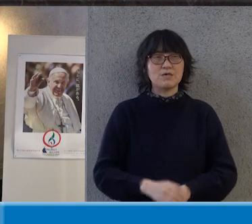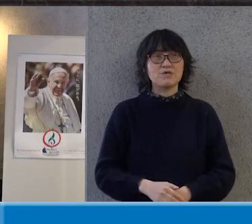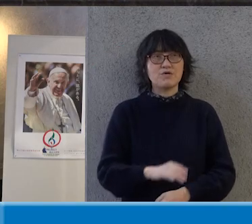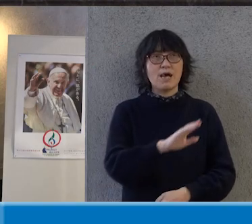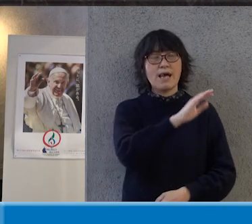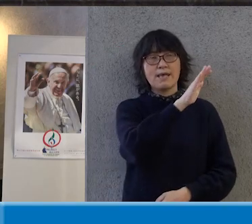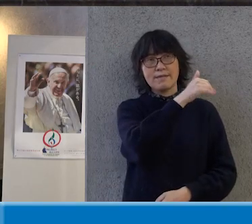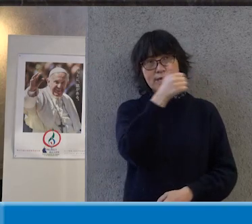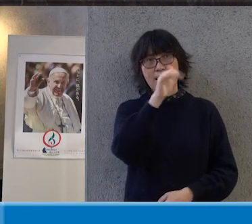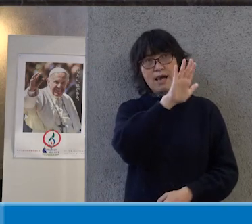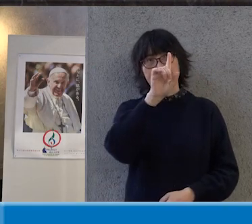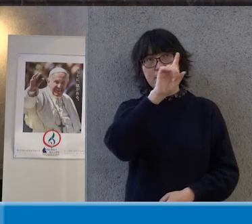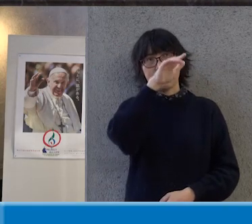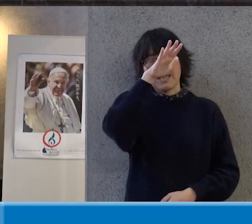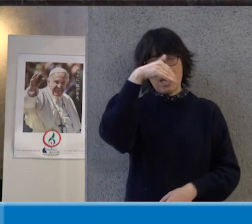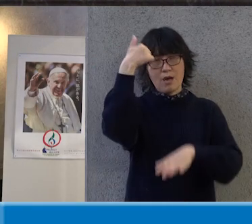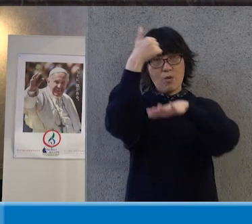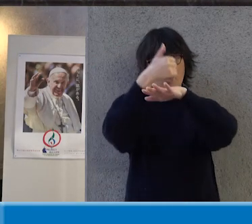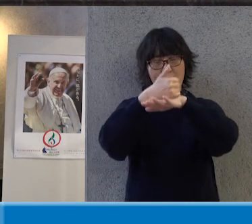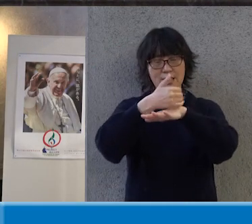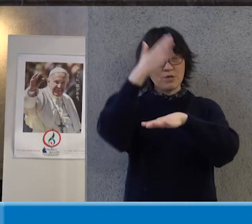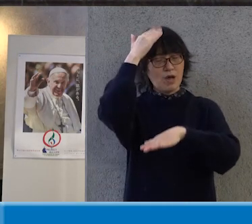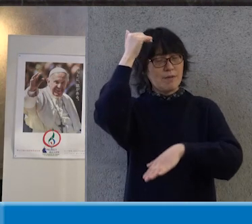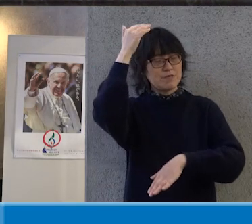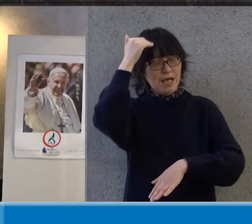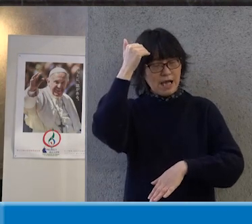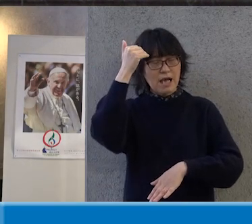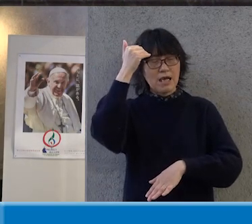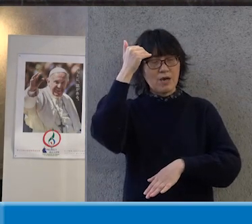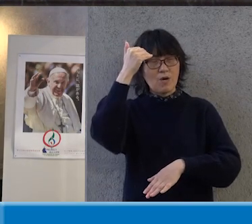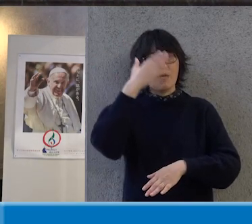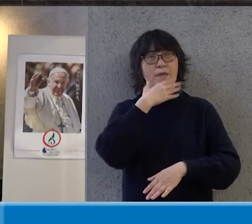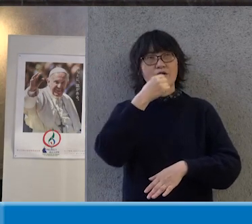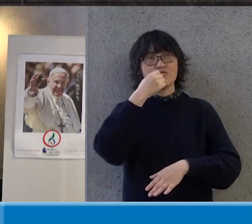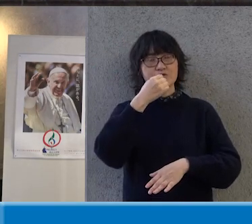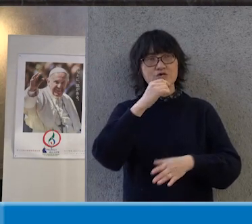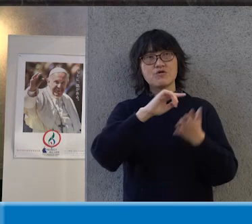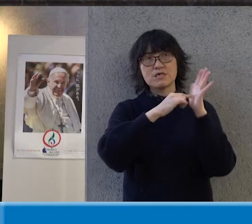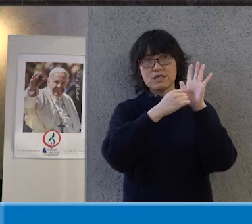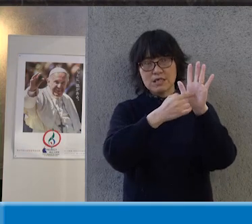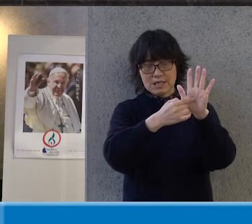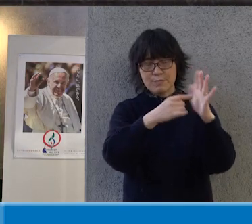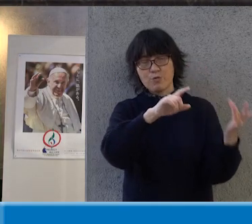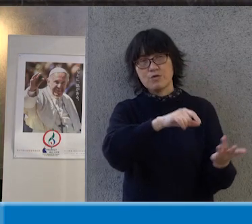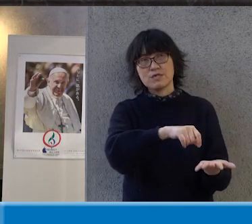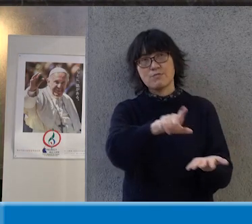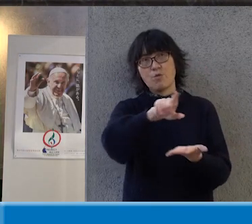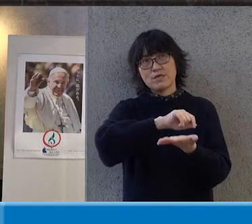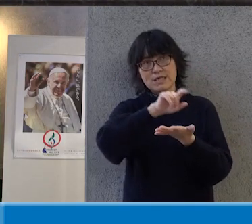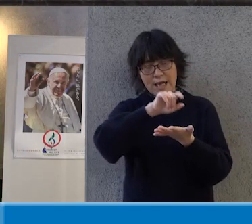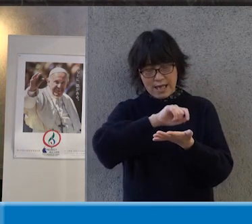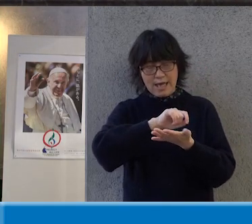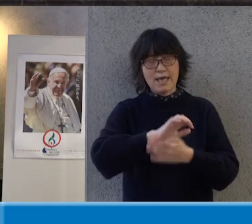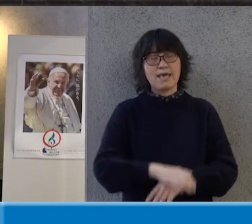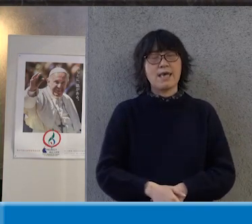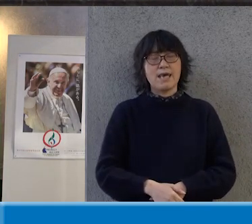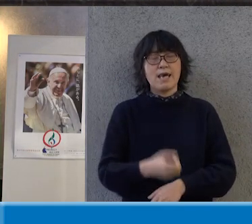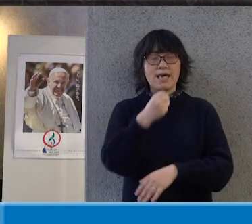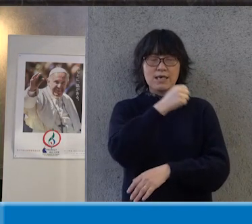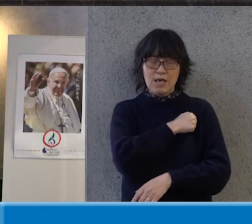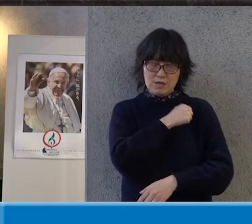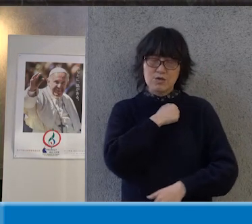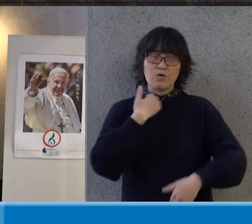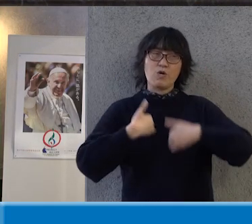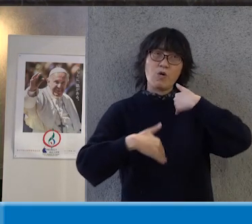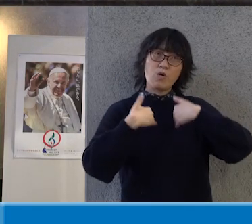ビデ王はこの油が恵みの印に用いられ、私たちに命と